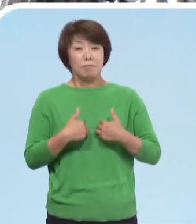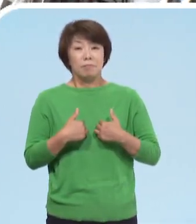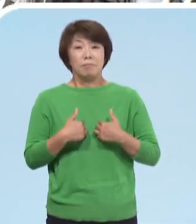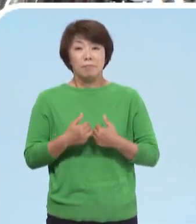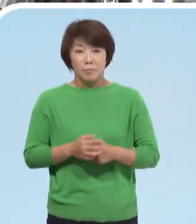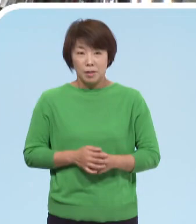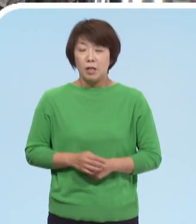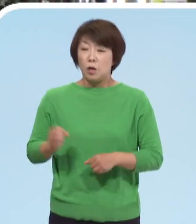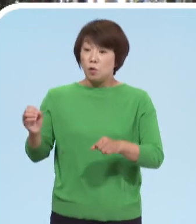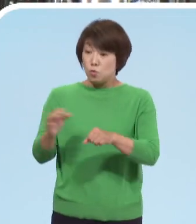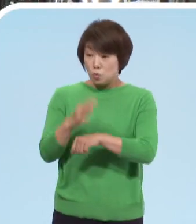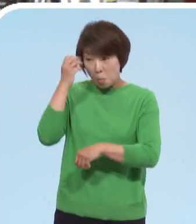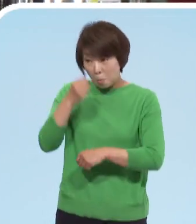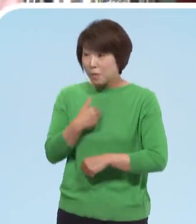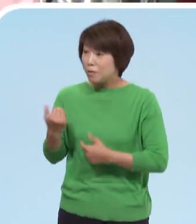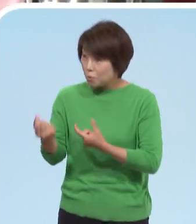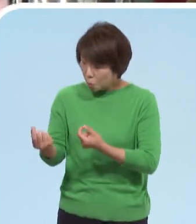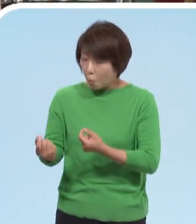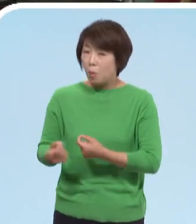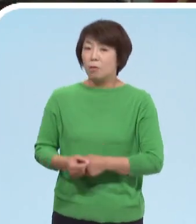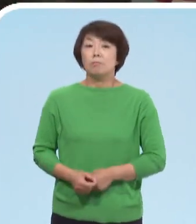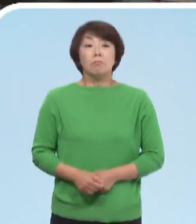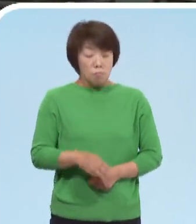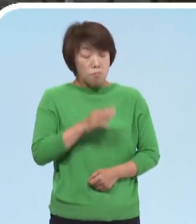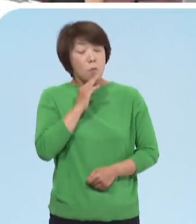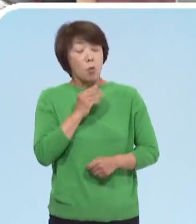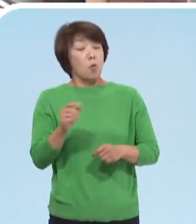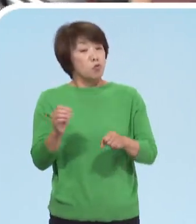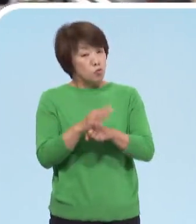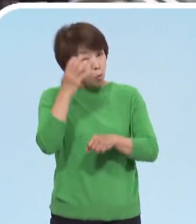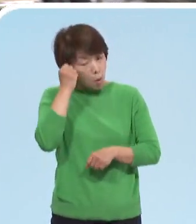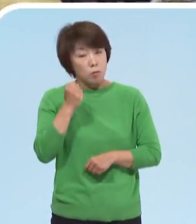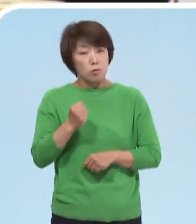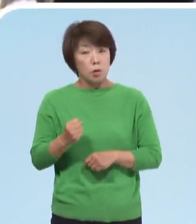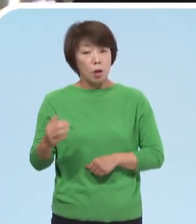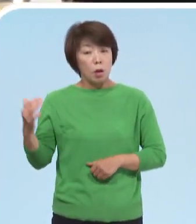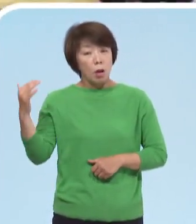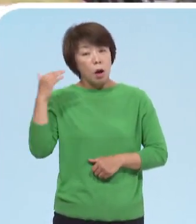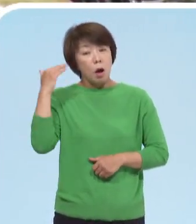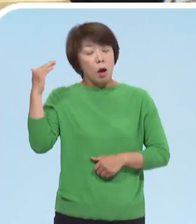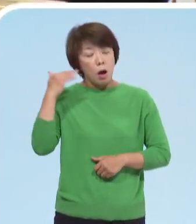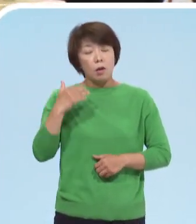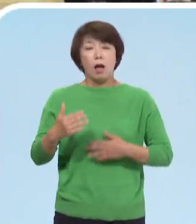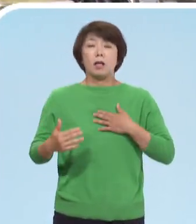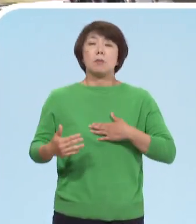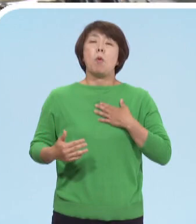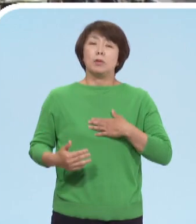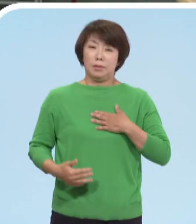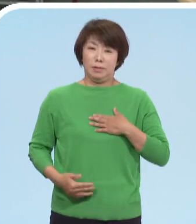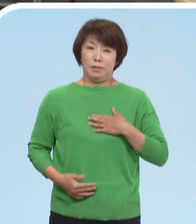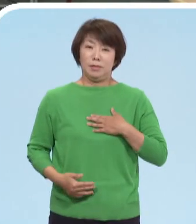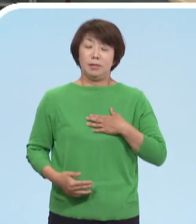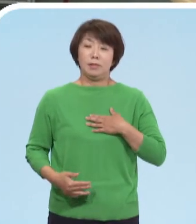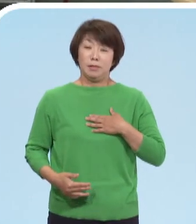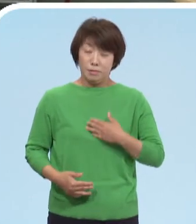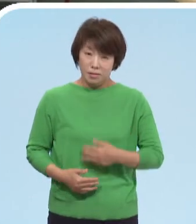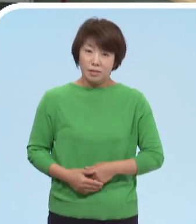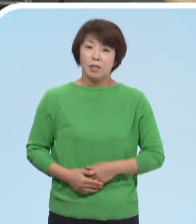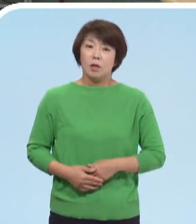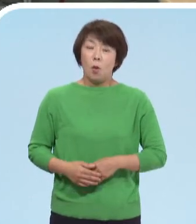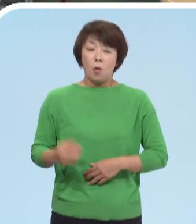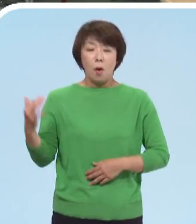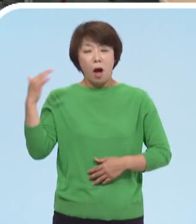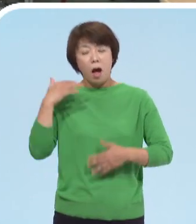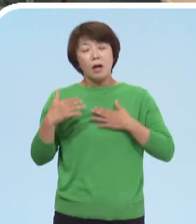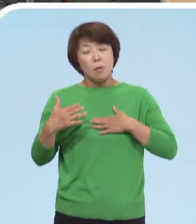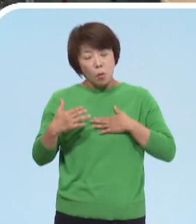あ、 ほら、すぐできる。 これすぐできますよ、皆さん。聞いたことない音色がすごく心地いいです。不思議、 うん、